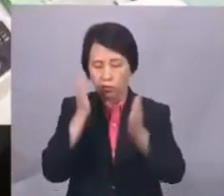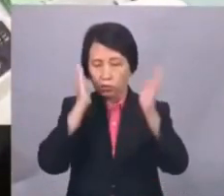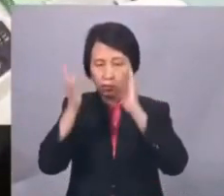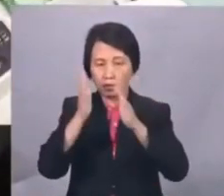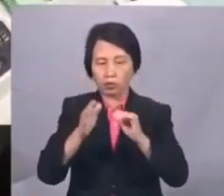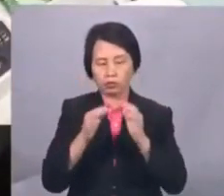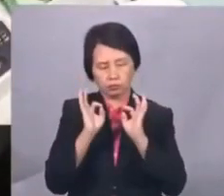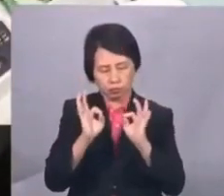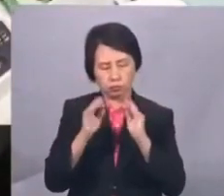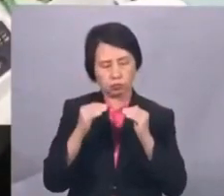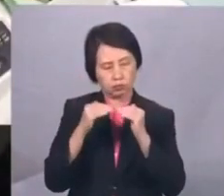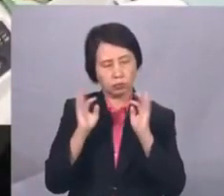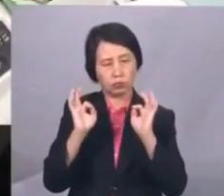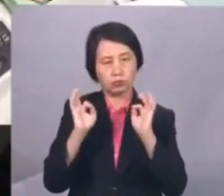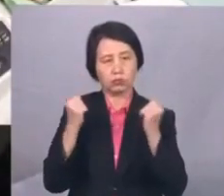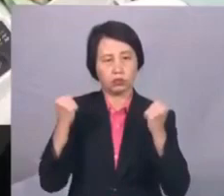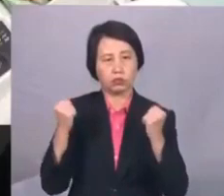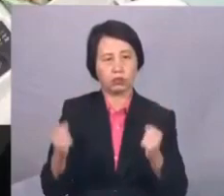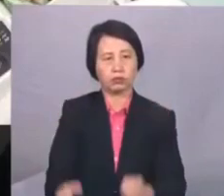negara stabil